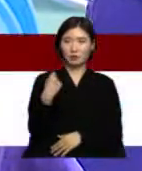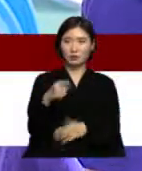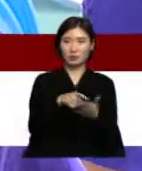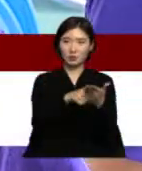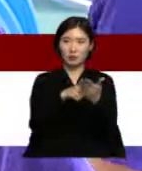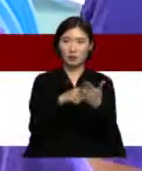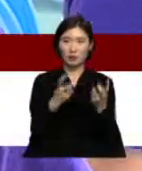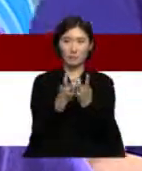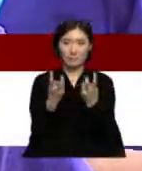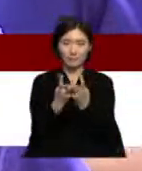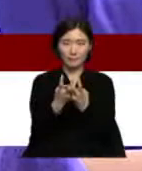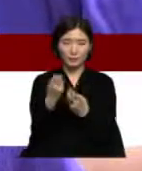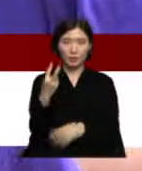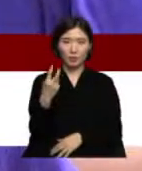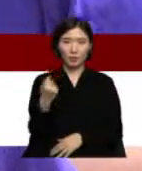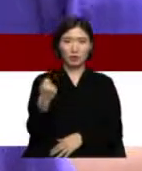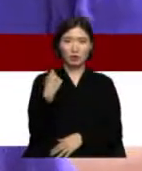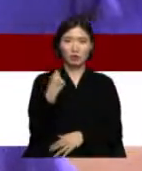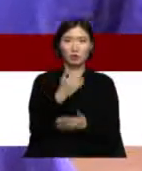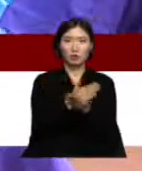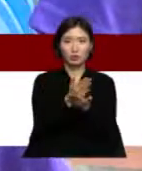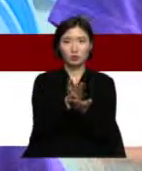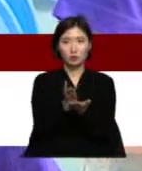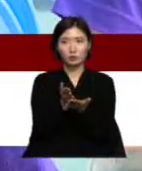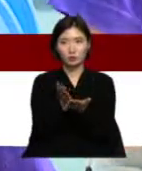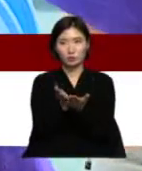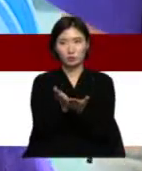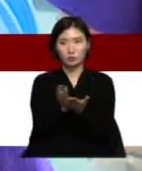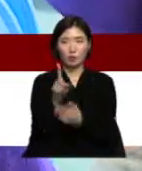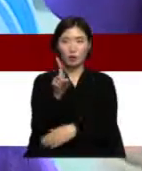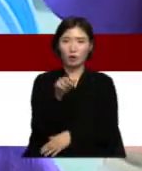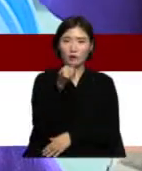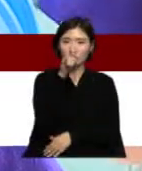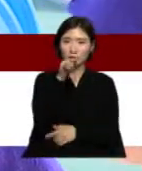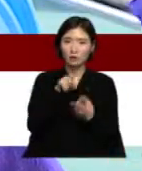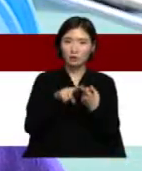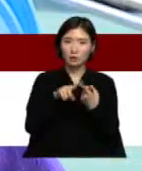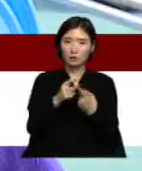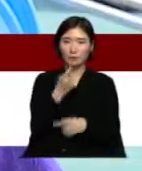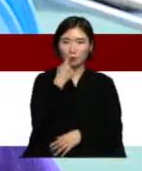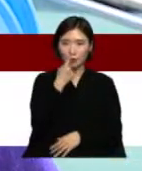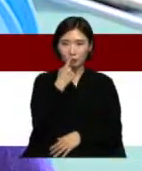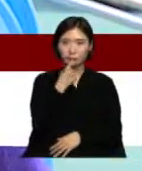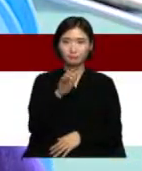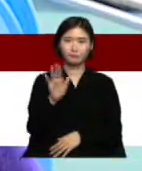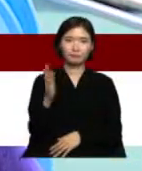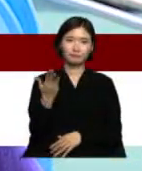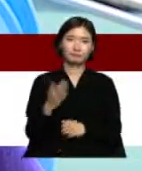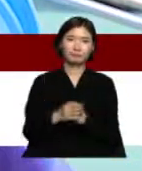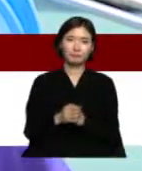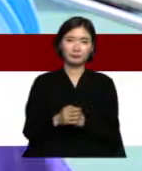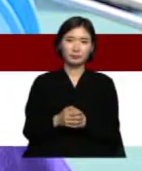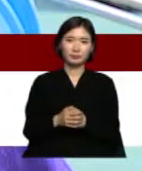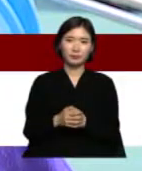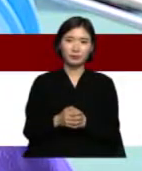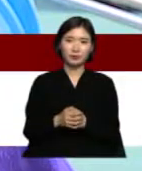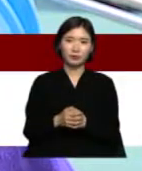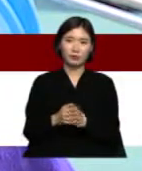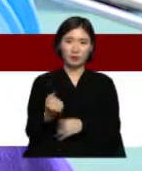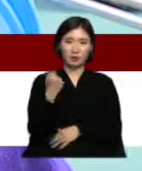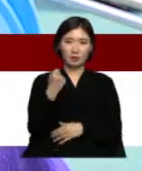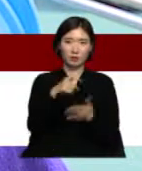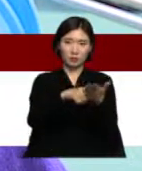절약하는 방법, 에너지 중에서 뭐가 있는지, 에너지 종류가 뭐가 있는지 배웠어요.